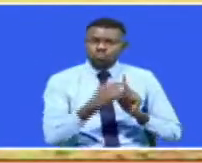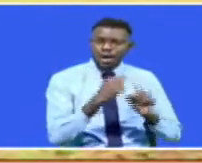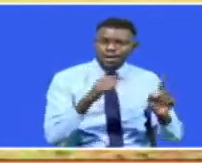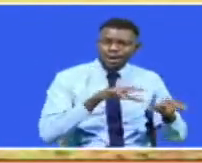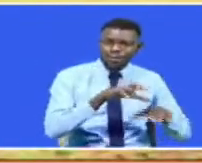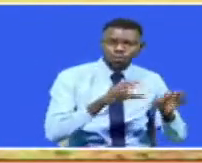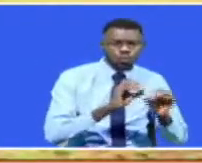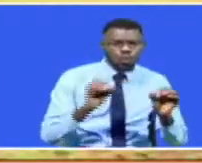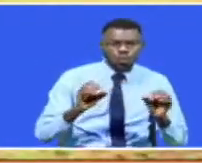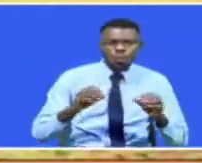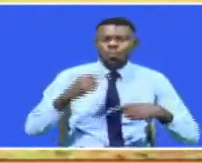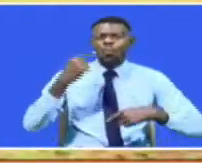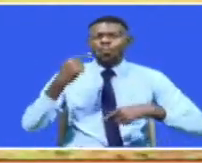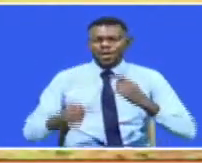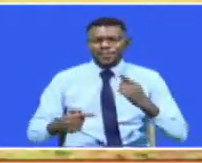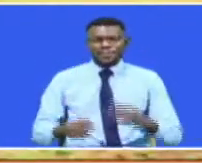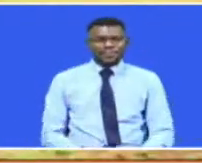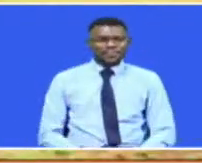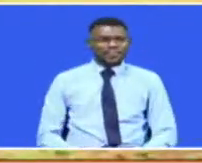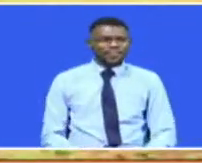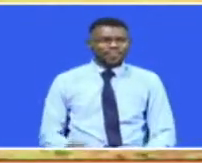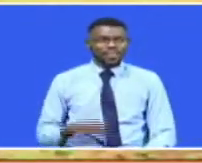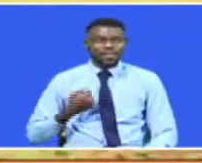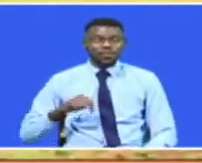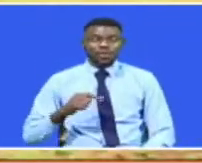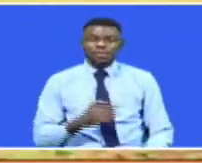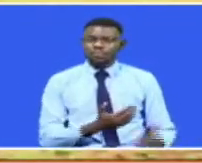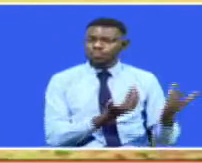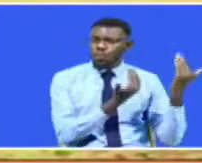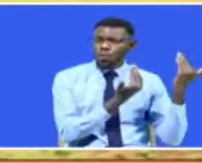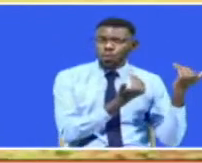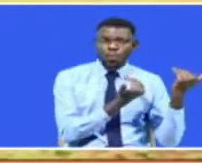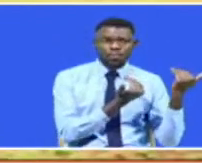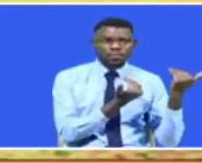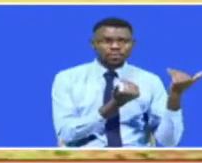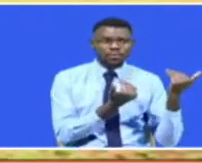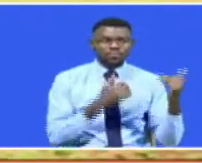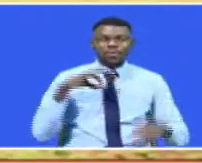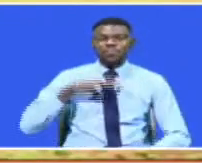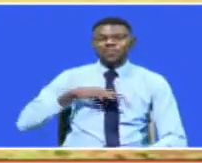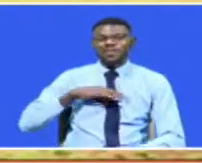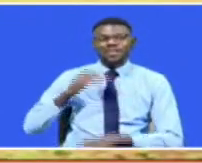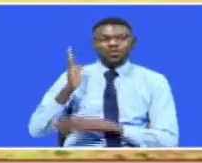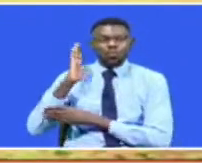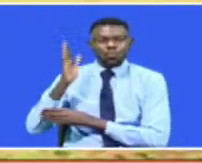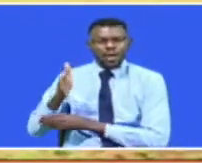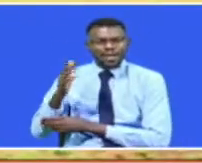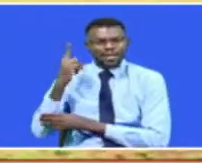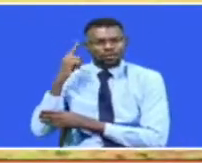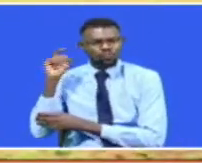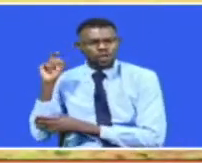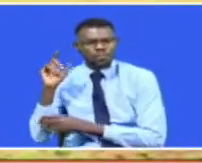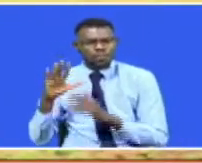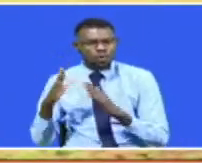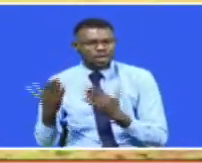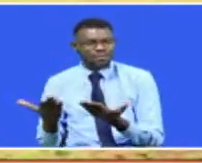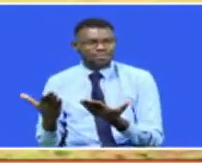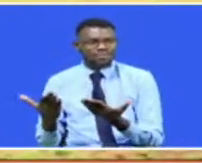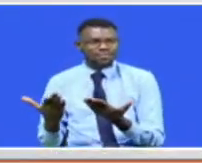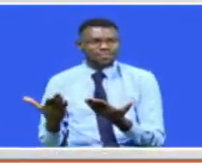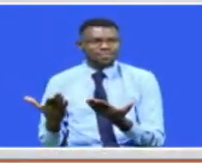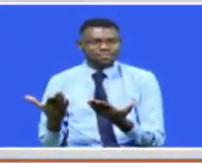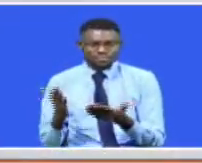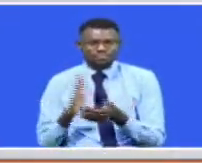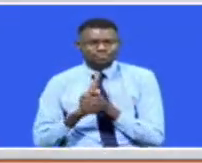are so grateful and we are hoping good things might be happens. Our dreams will be in another